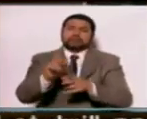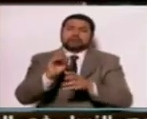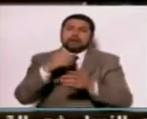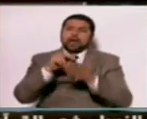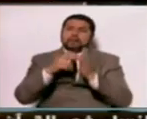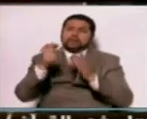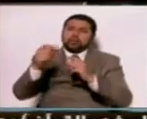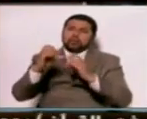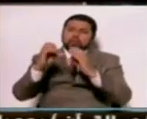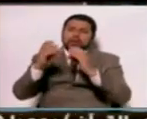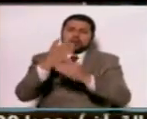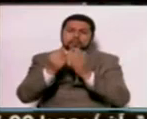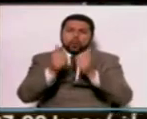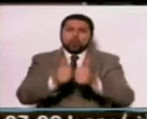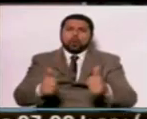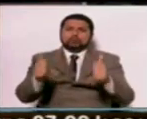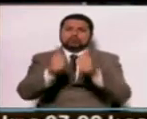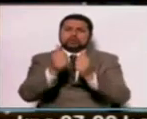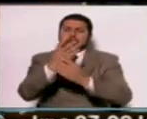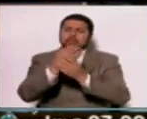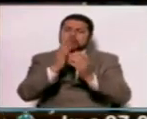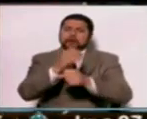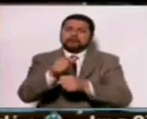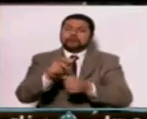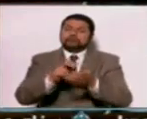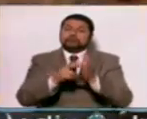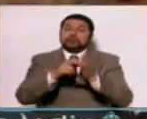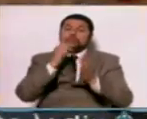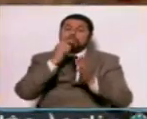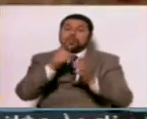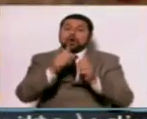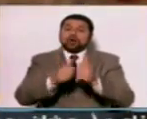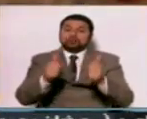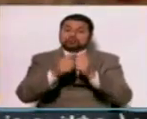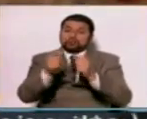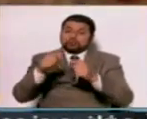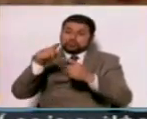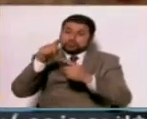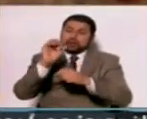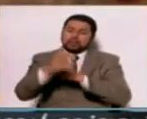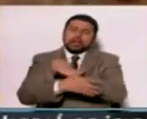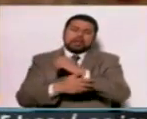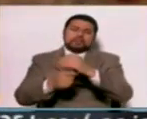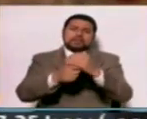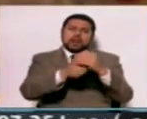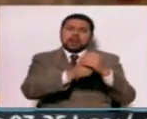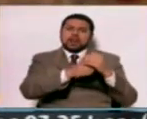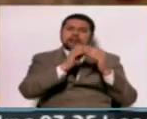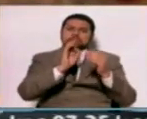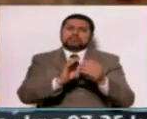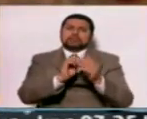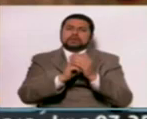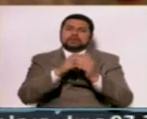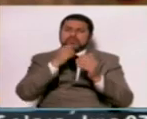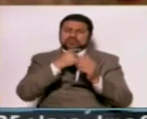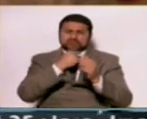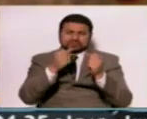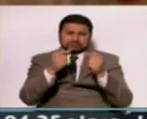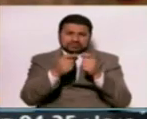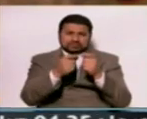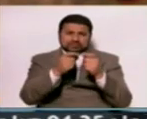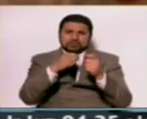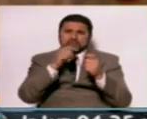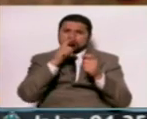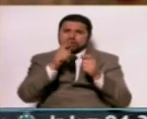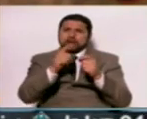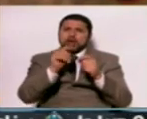نعم طب المبلغ ده وهو عنده أسرة وبيعول الأسرة. جميل. طالما أن المبلغ بلغ النصاب ففيه زكاة، وإحنا بنقول في الحالة دي الضيقة دي